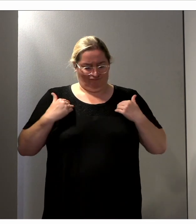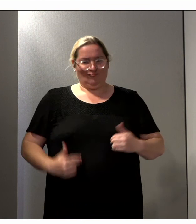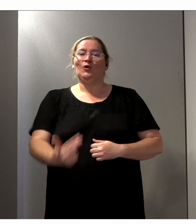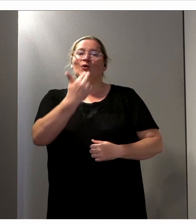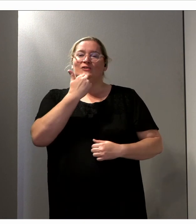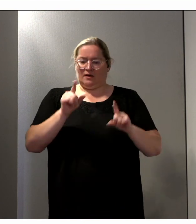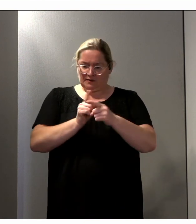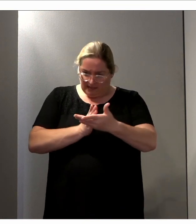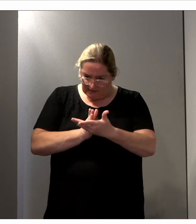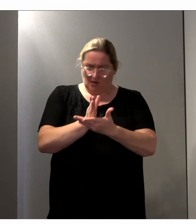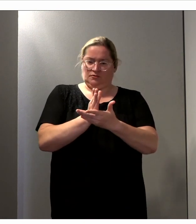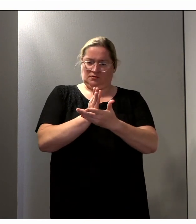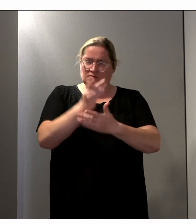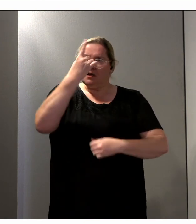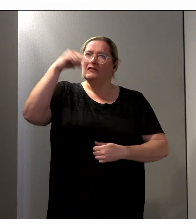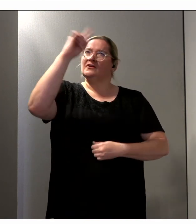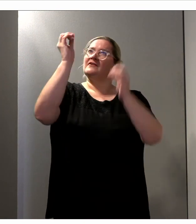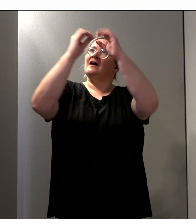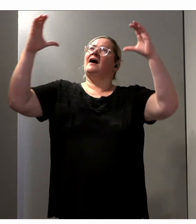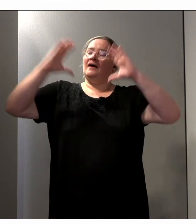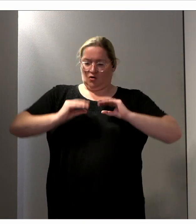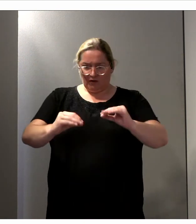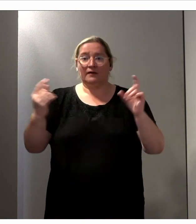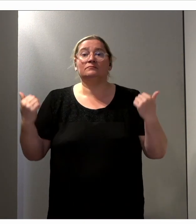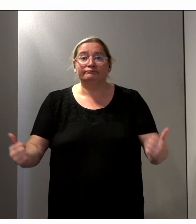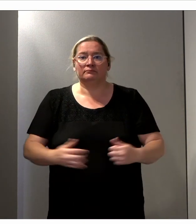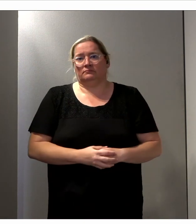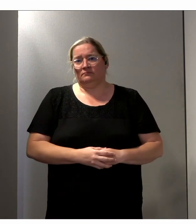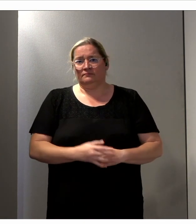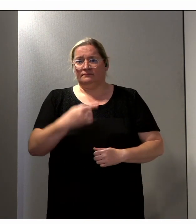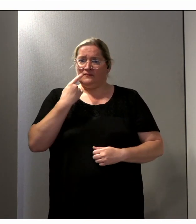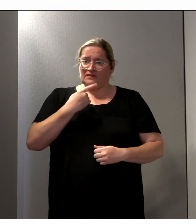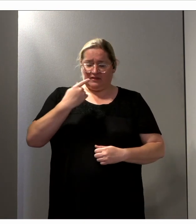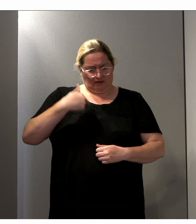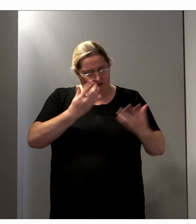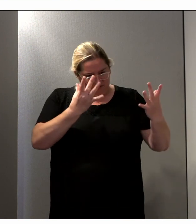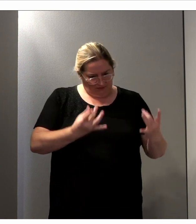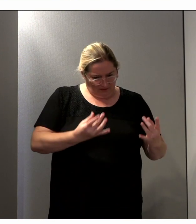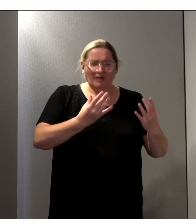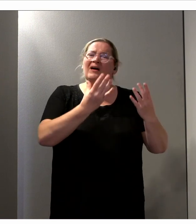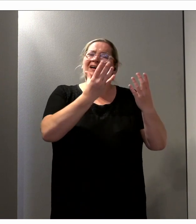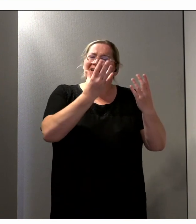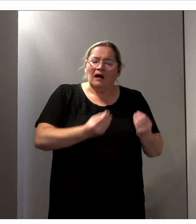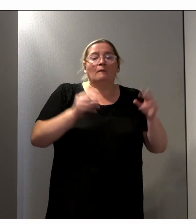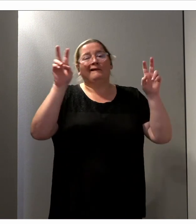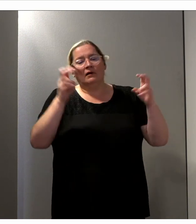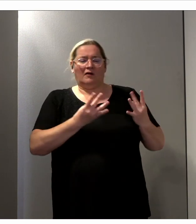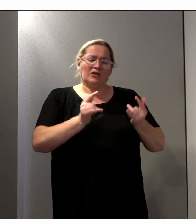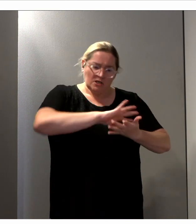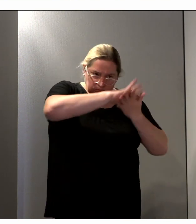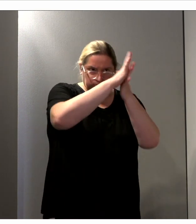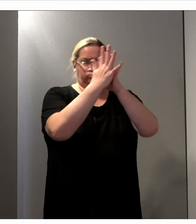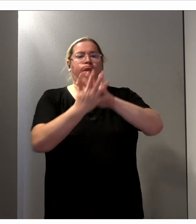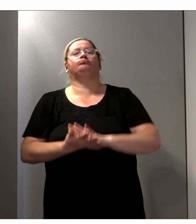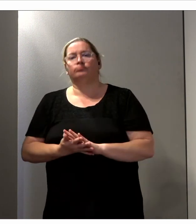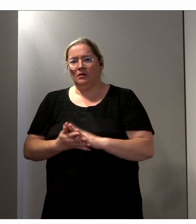sens. C'est aussi une manière d'assumer sa vulnérabilité et d'en faire une force qui s'appelle bien souvent l'audace. Et je